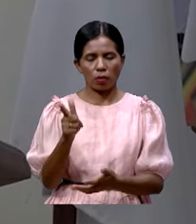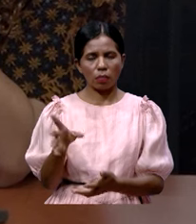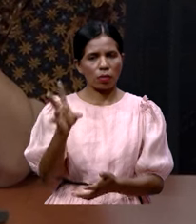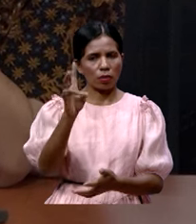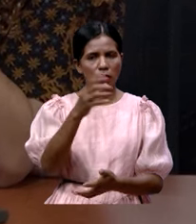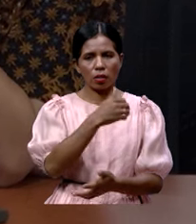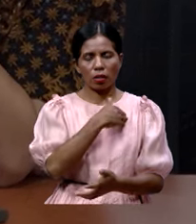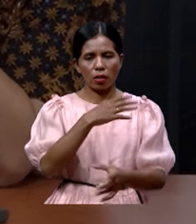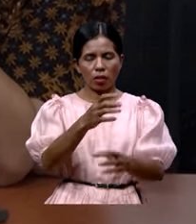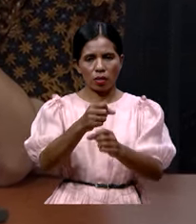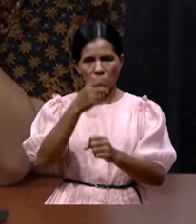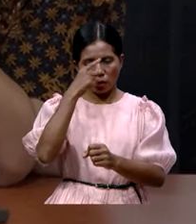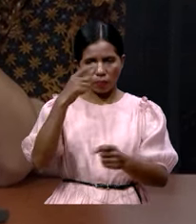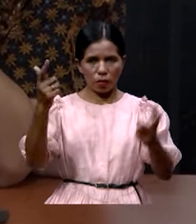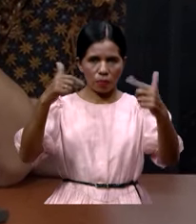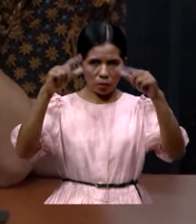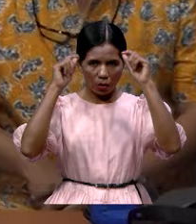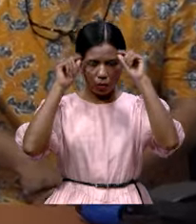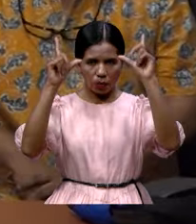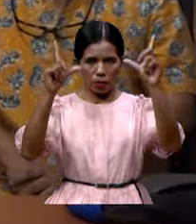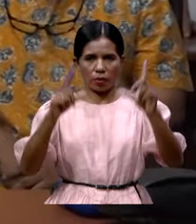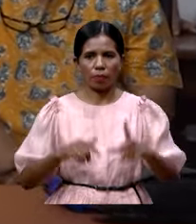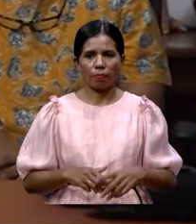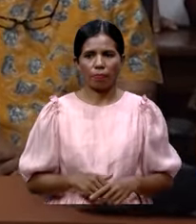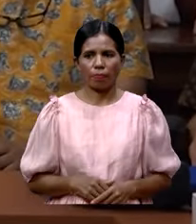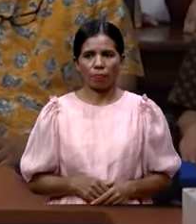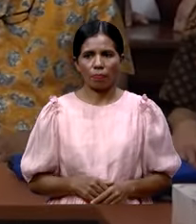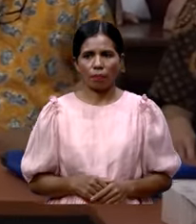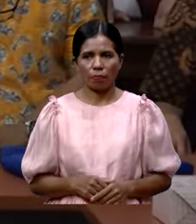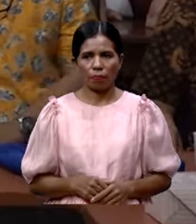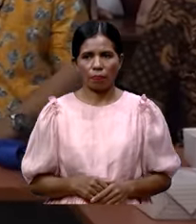hitu sidauksimu tambah fila ona me Timor-Leste. Azinya Lola, Dilma Suzeti, GMN.